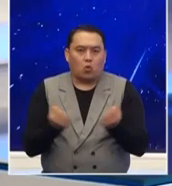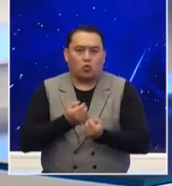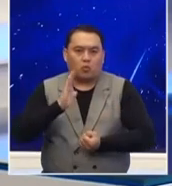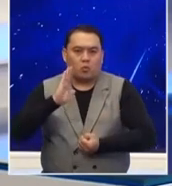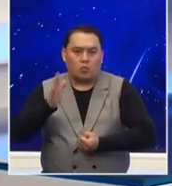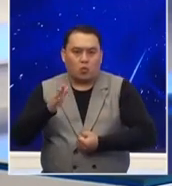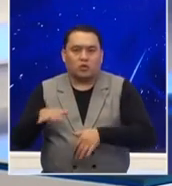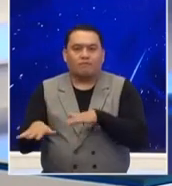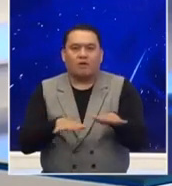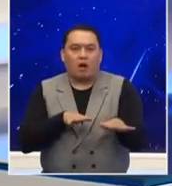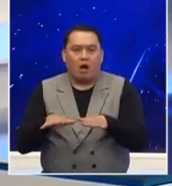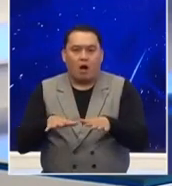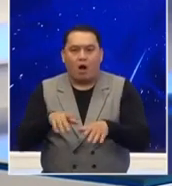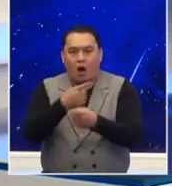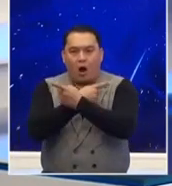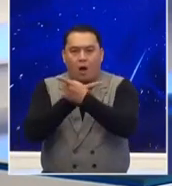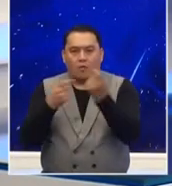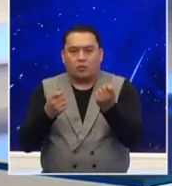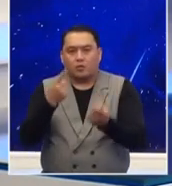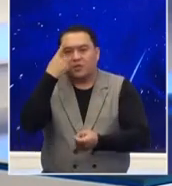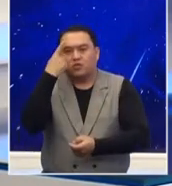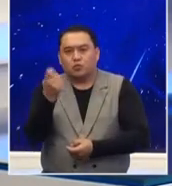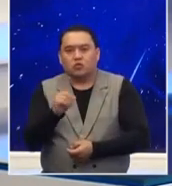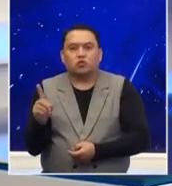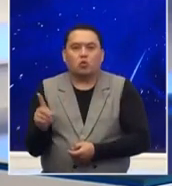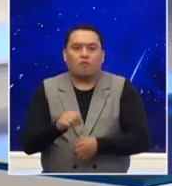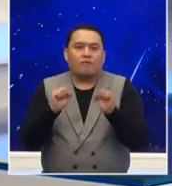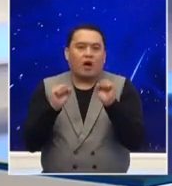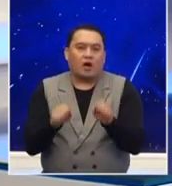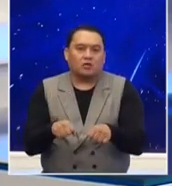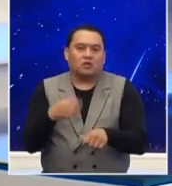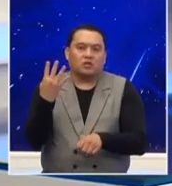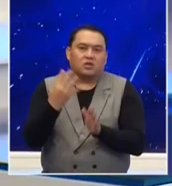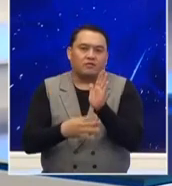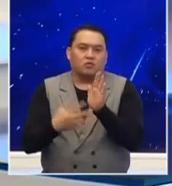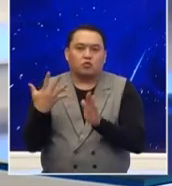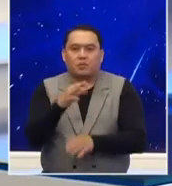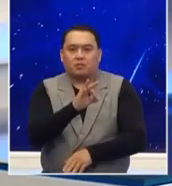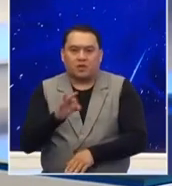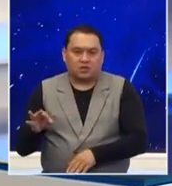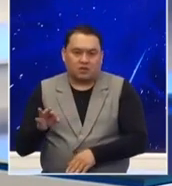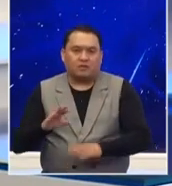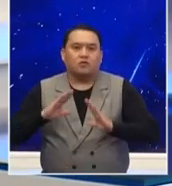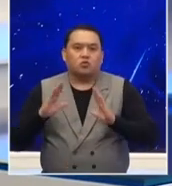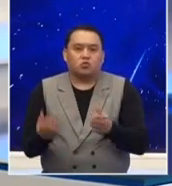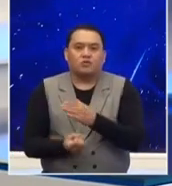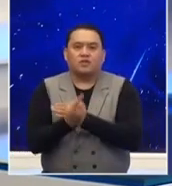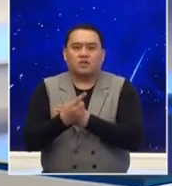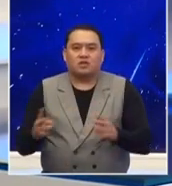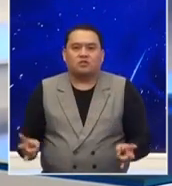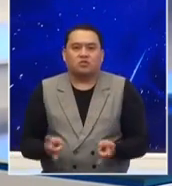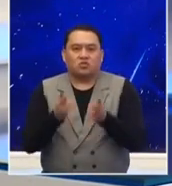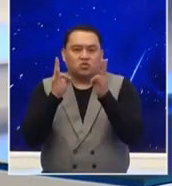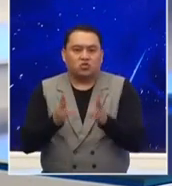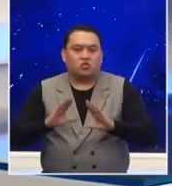Талдыкургане ожидается гололед. Объявлено штормовое предупреждение. Его вероятность составляет около 95%. В случае